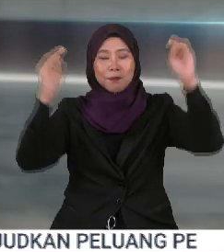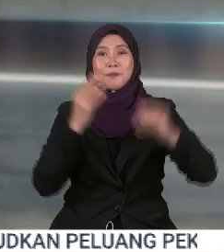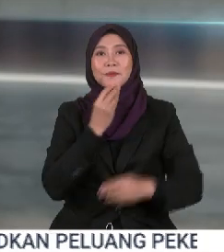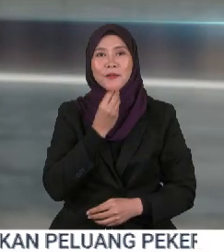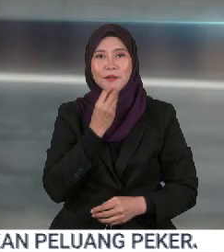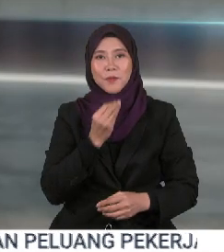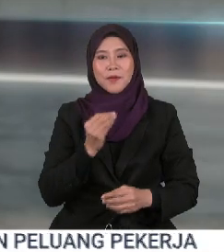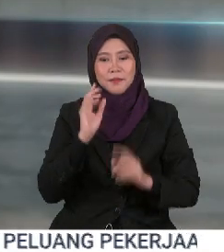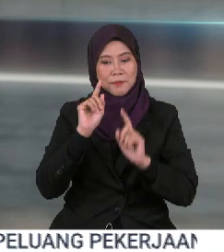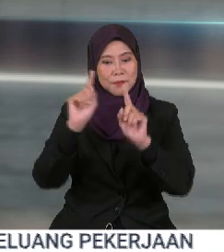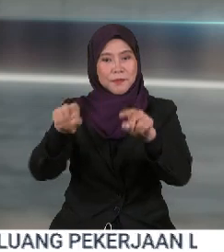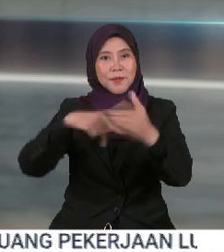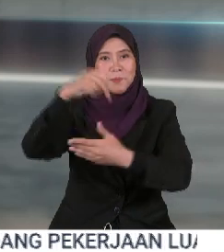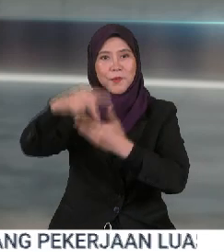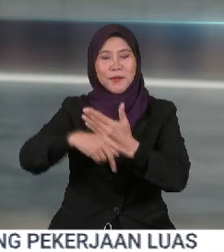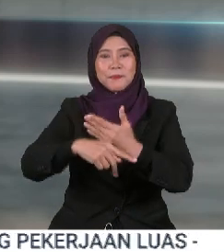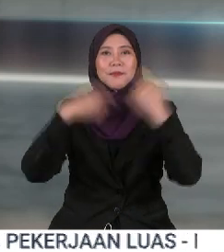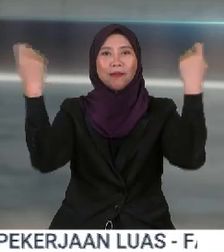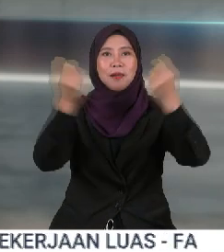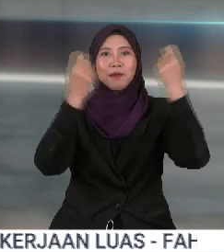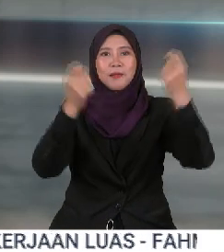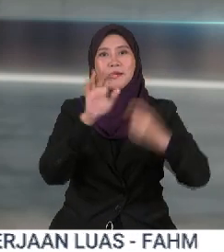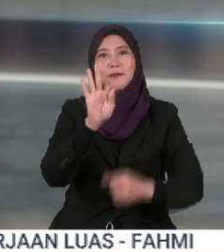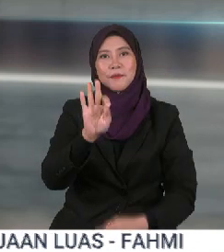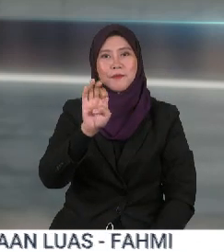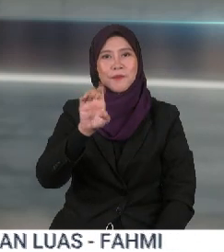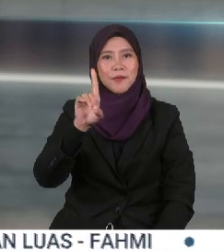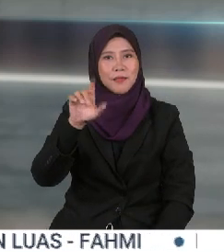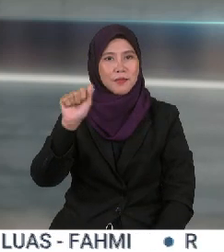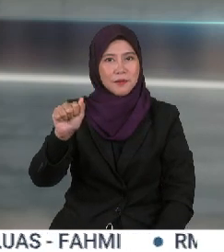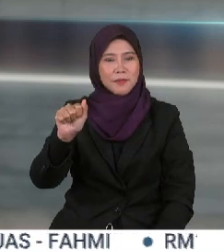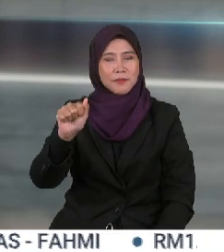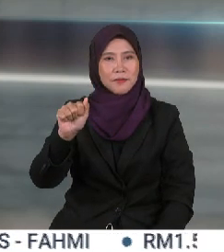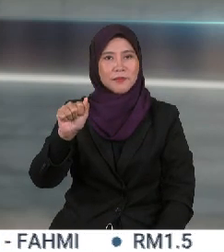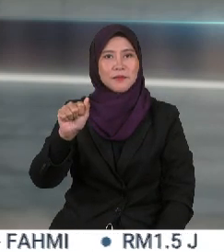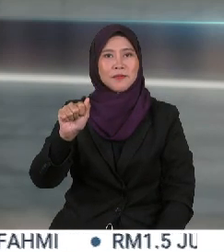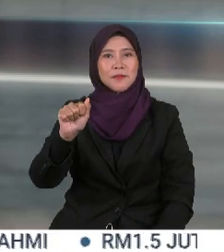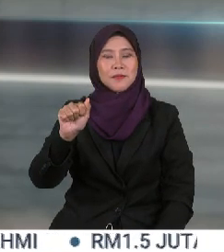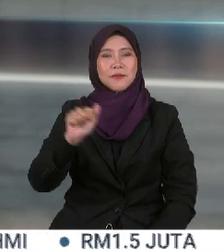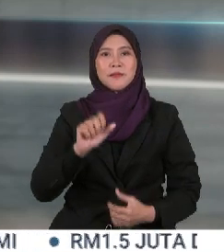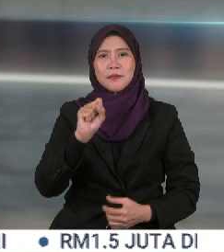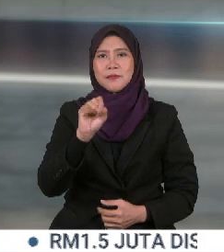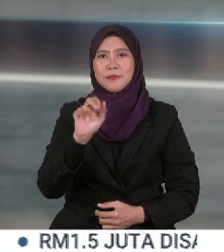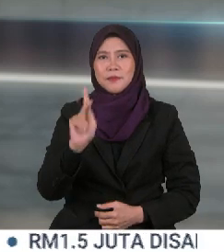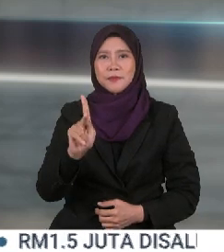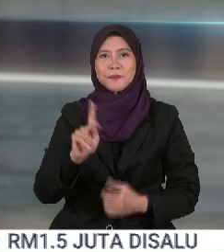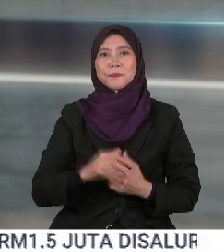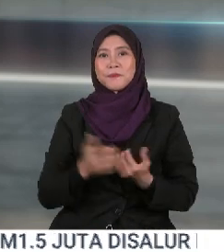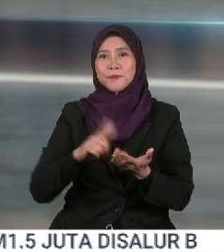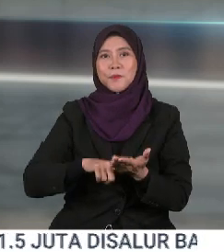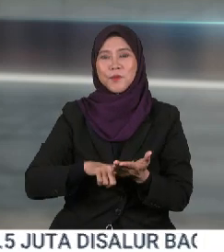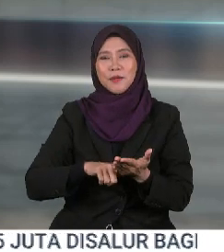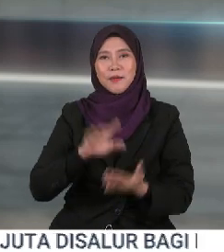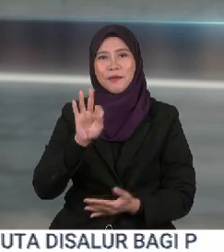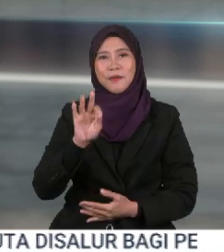dijadwal menghadiri program kanibal segalanya felda di Padang awam felda Teluk Timur generise rinciannya bersama